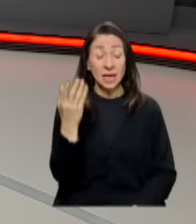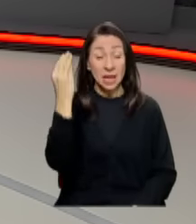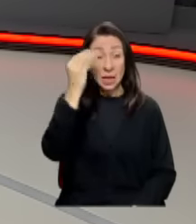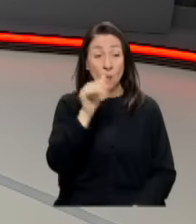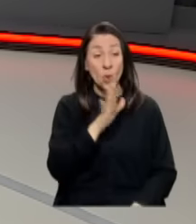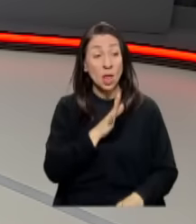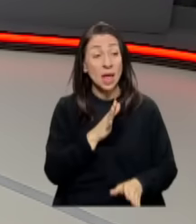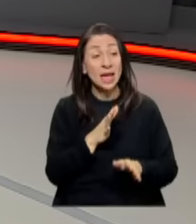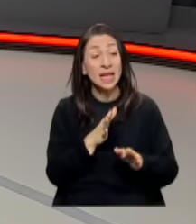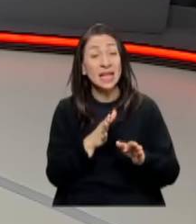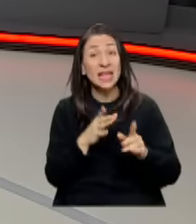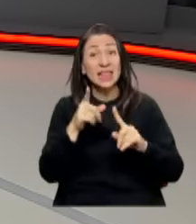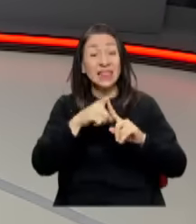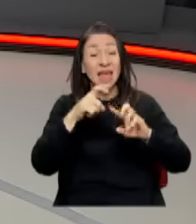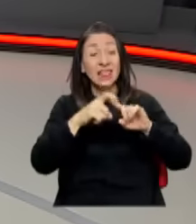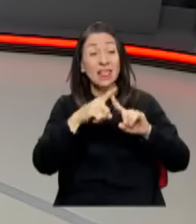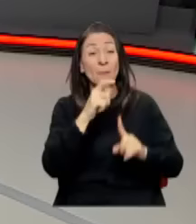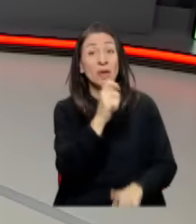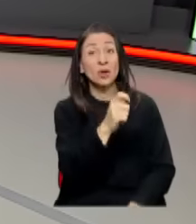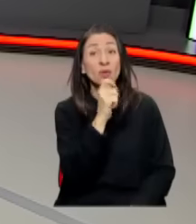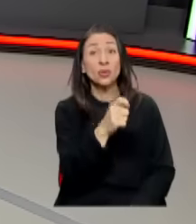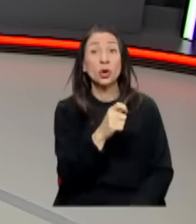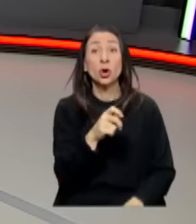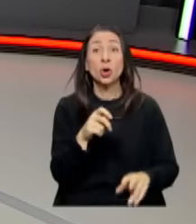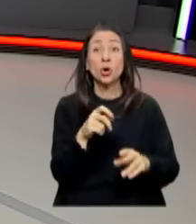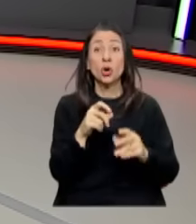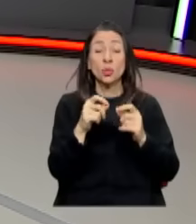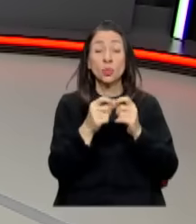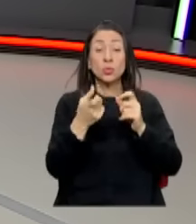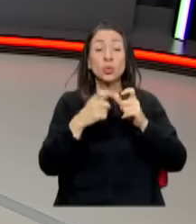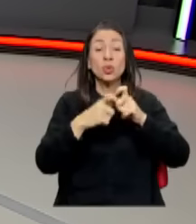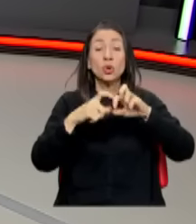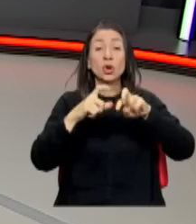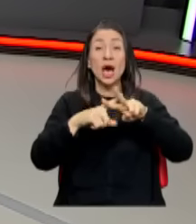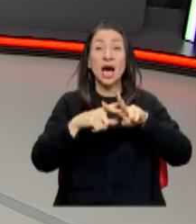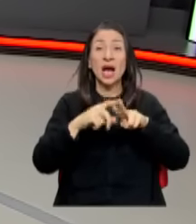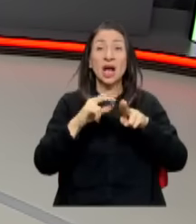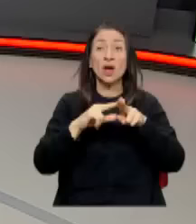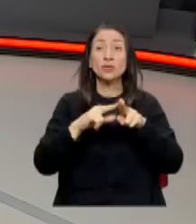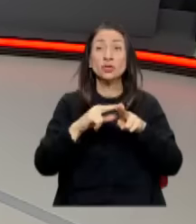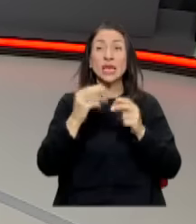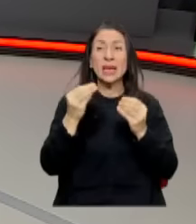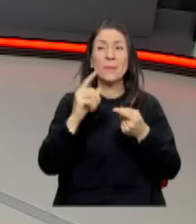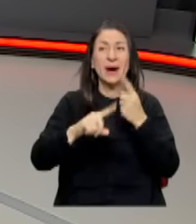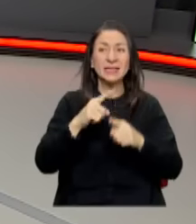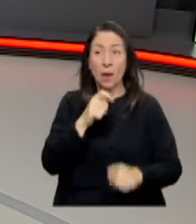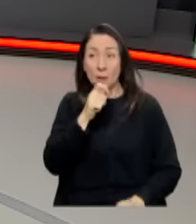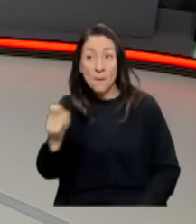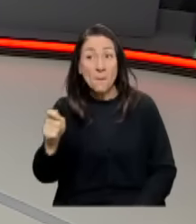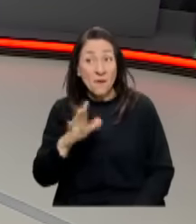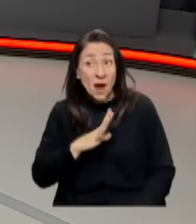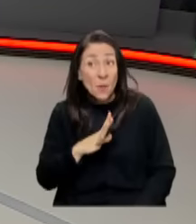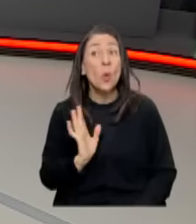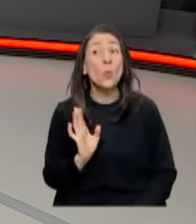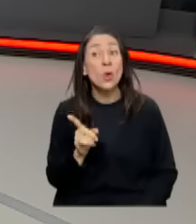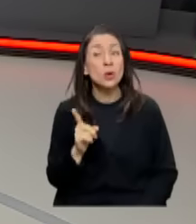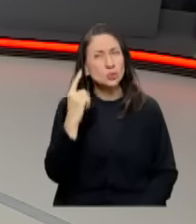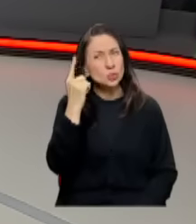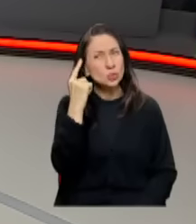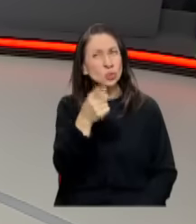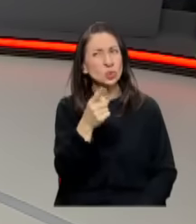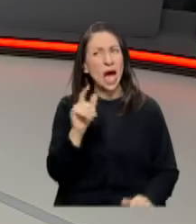İmamoğlu'na uzatılmayan TRT mikrofonu Burak Avuncu İYİ Parti'nin adayına uzatılıyor mu uzatılmıyor mu mesela?